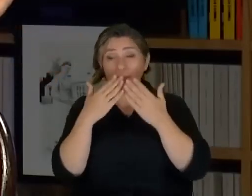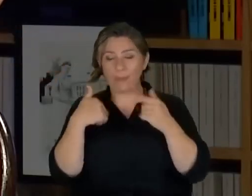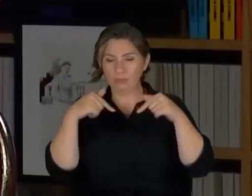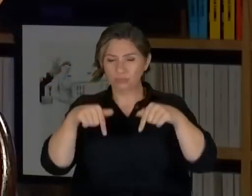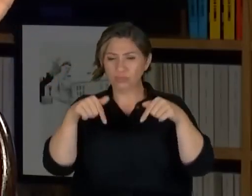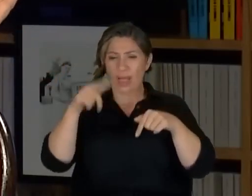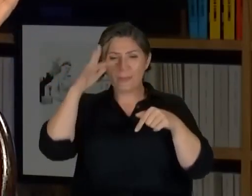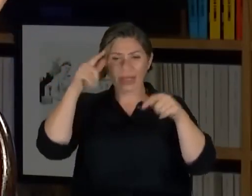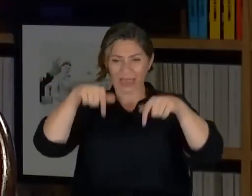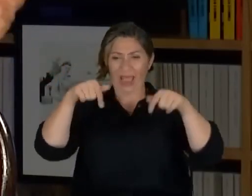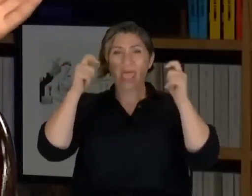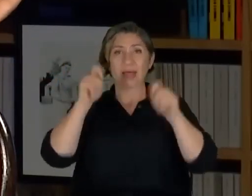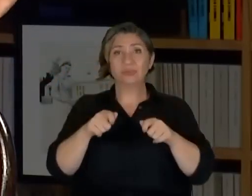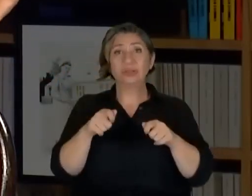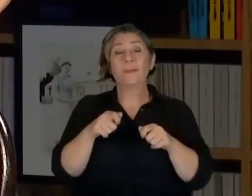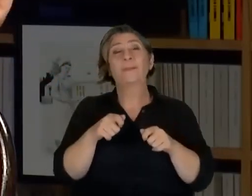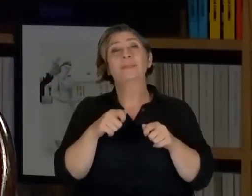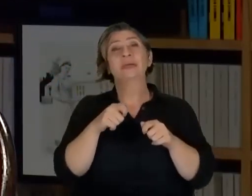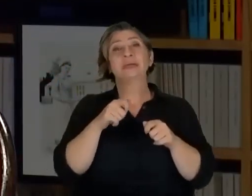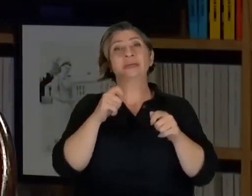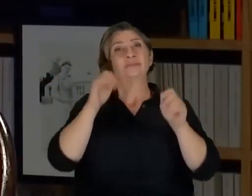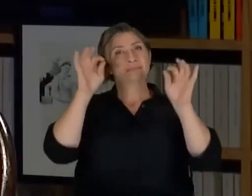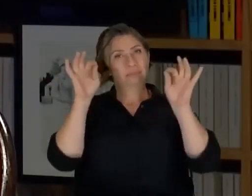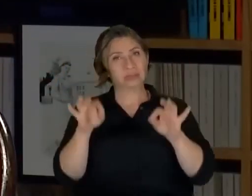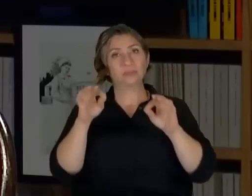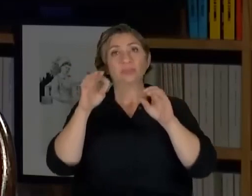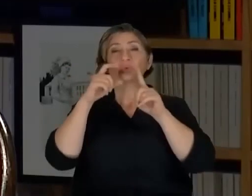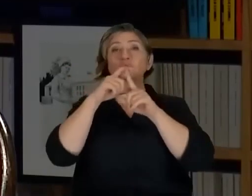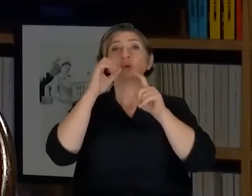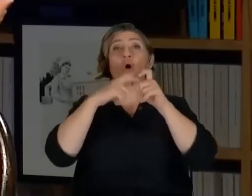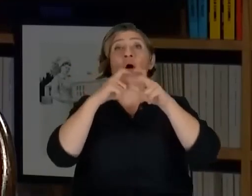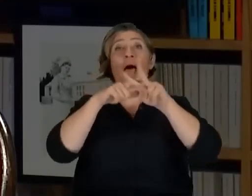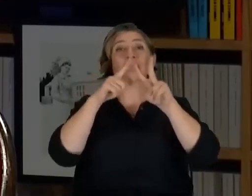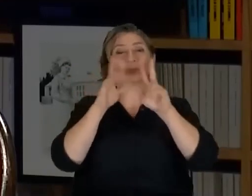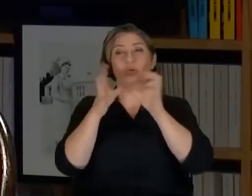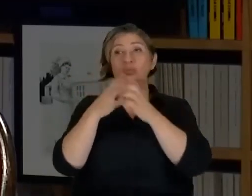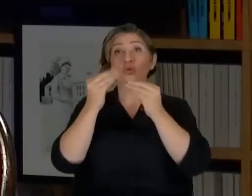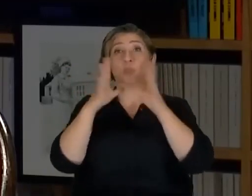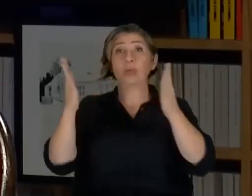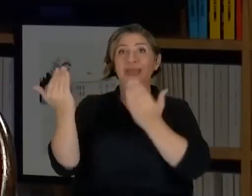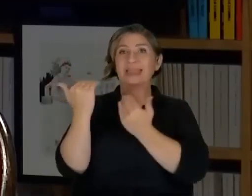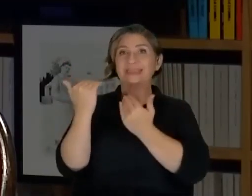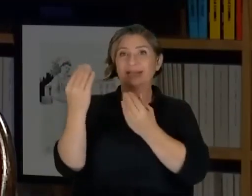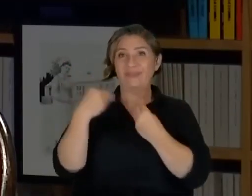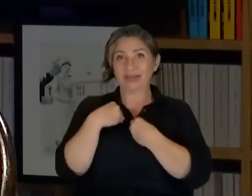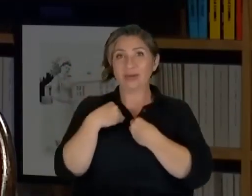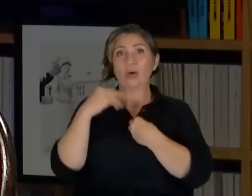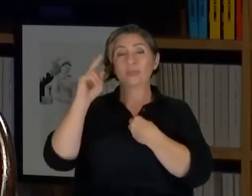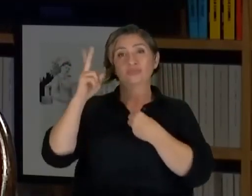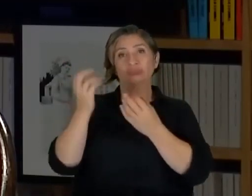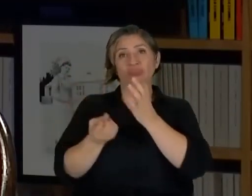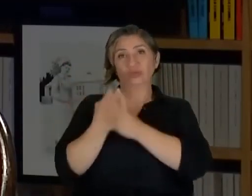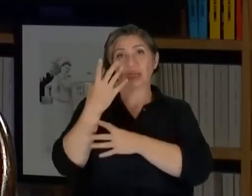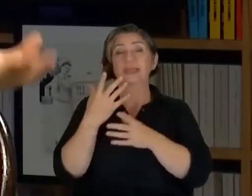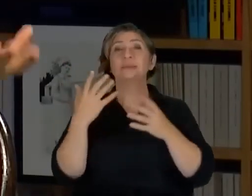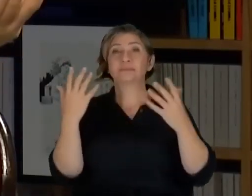dedim burada yapacağım bu işi ve girdim. Doğan grubu da buna çok büyük destek verdi. Zaten onlar çıkardı. Dedi